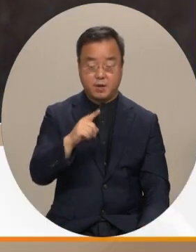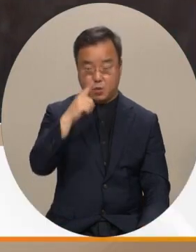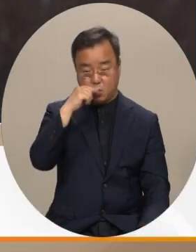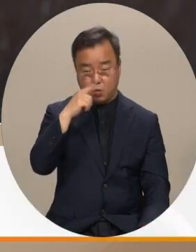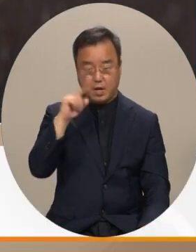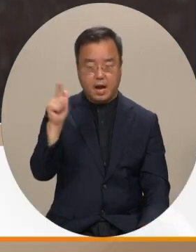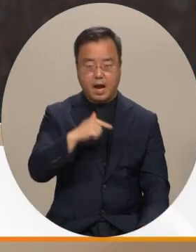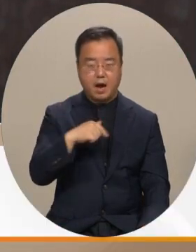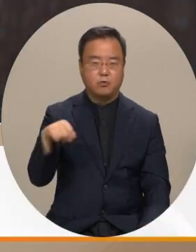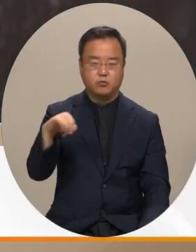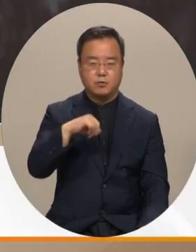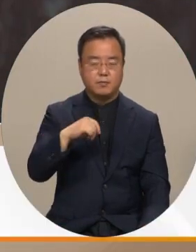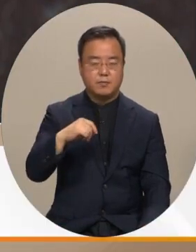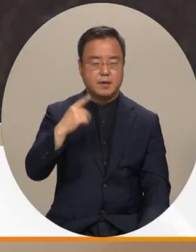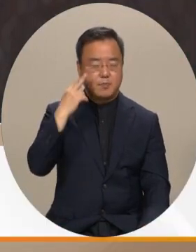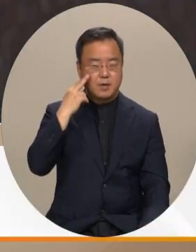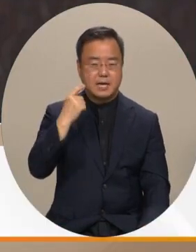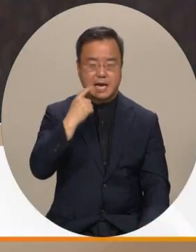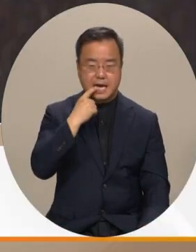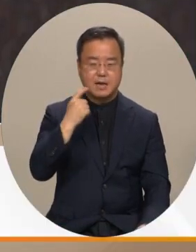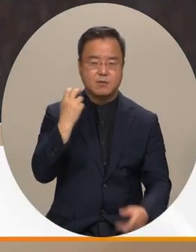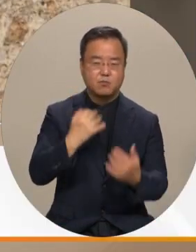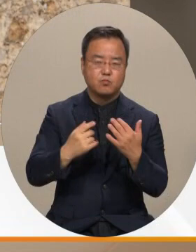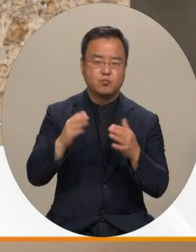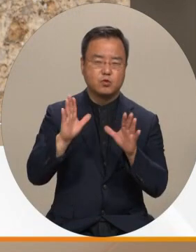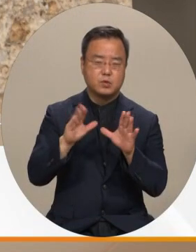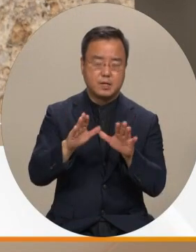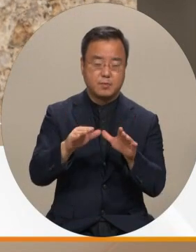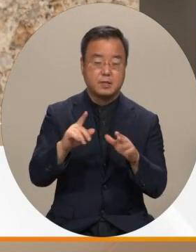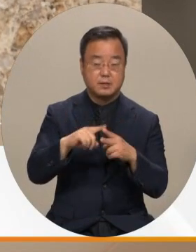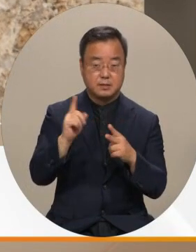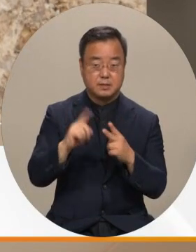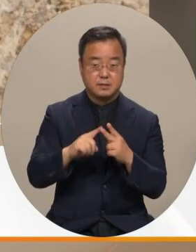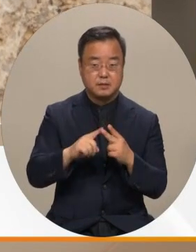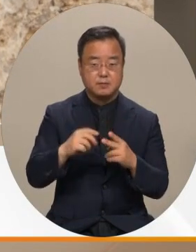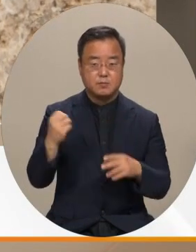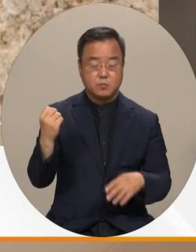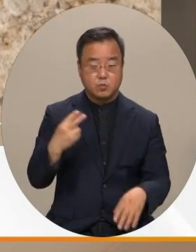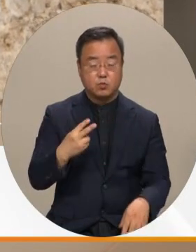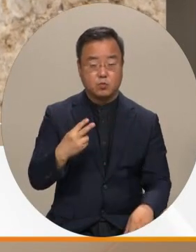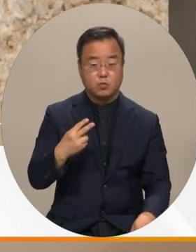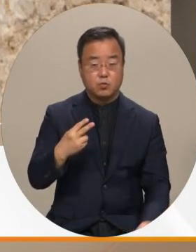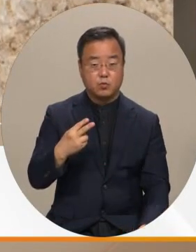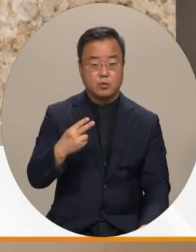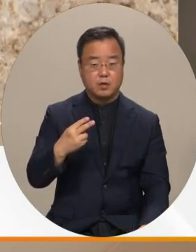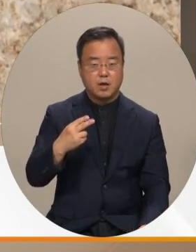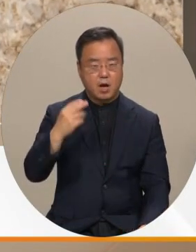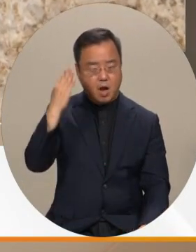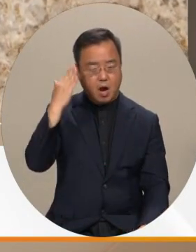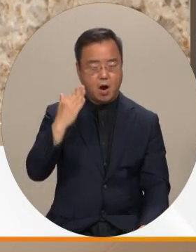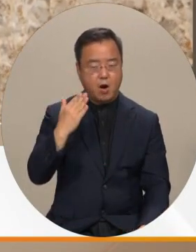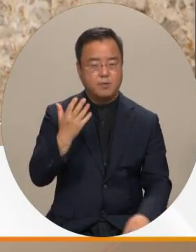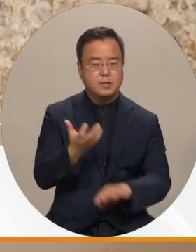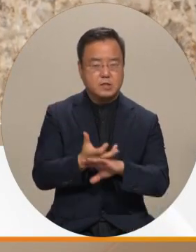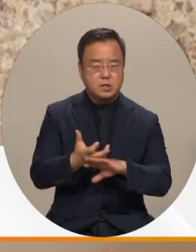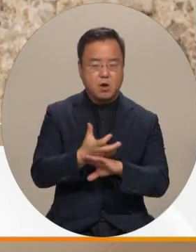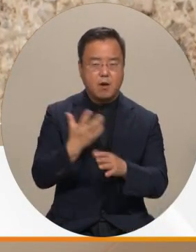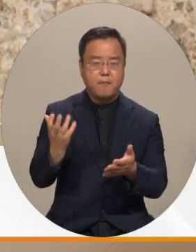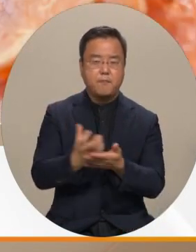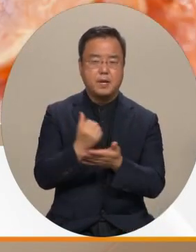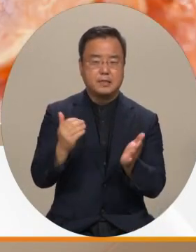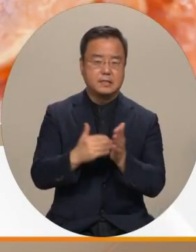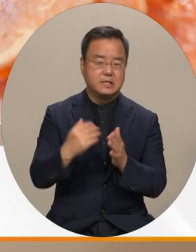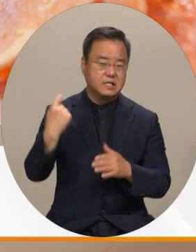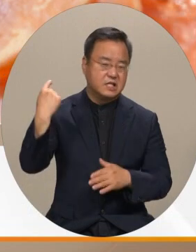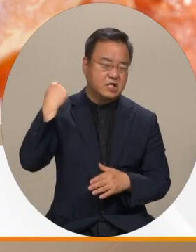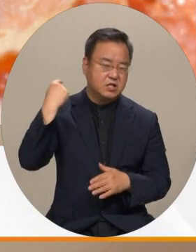미국 흰불나방 이라든가 화상 벌레로 알려져 있는이 청딱지 개미반날개 그리고 검털파리 뭐 등검은 말벌 등이